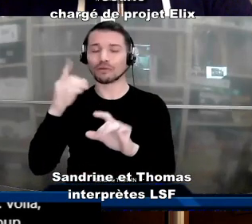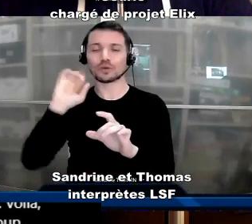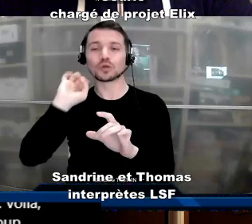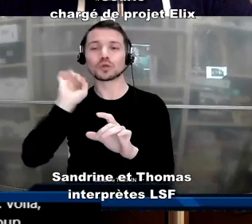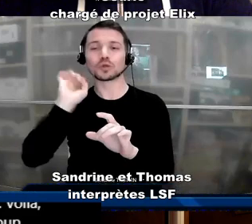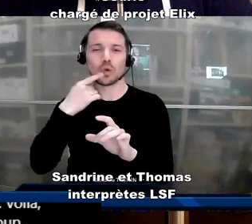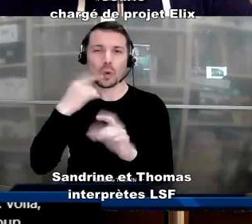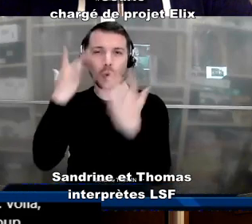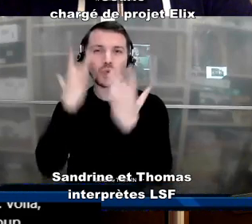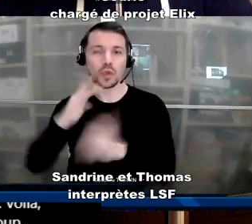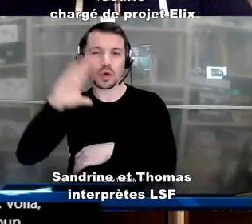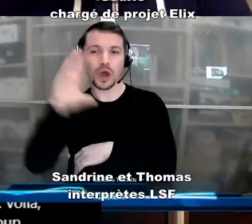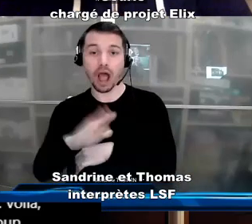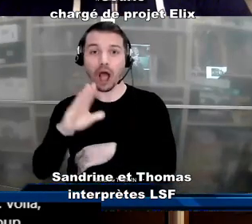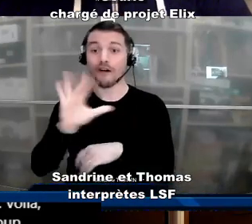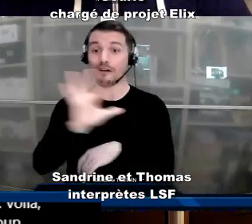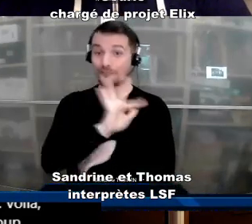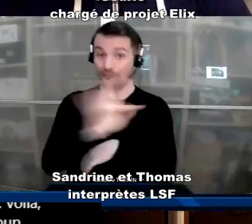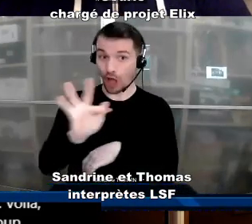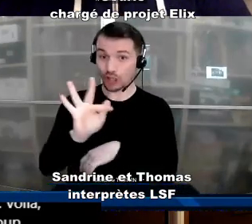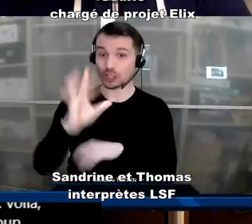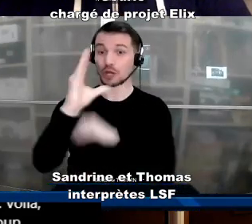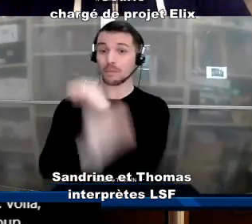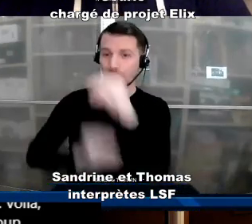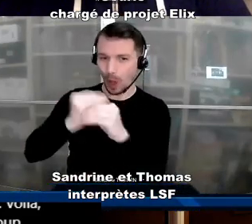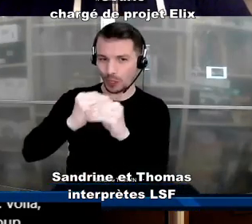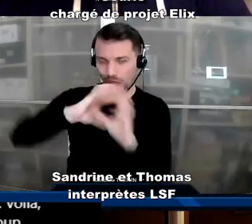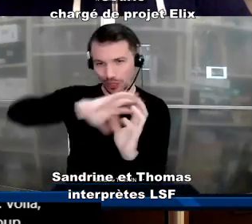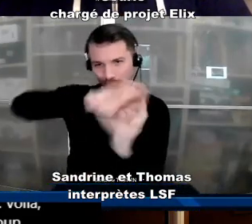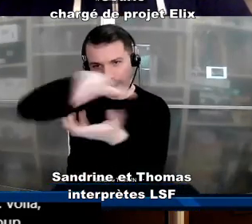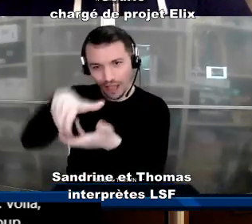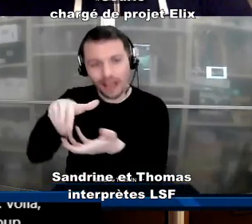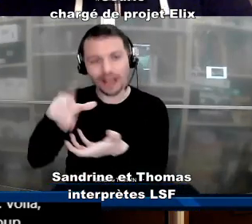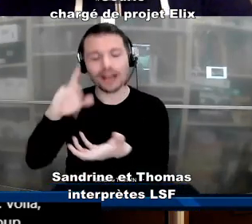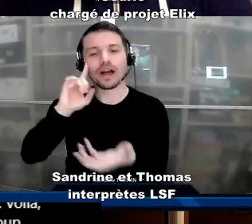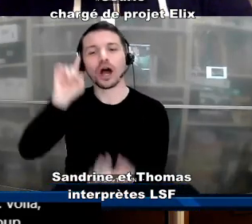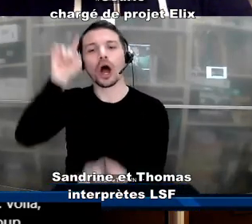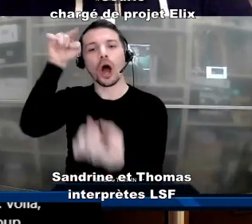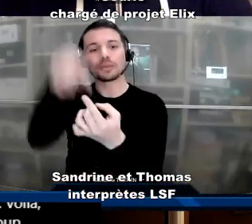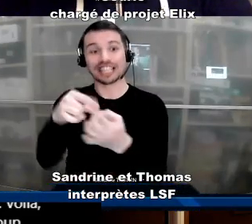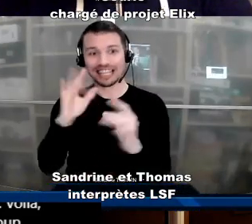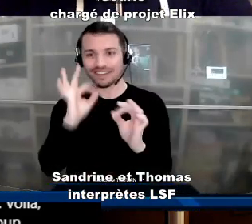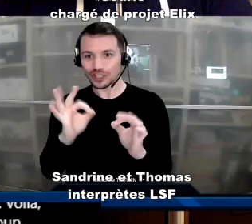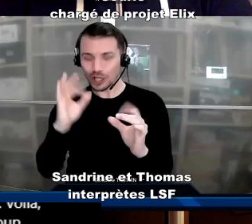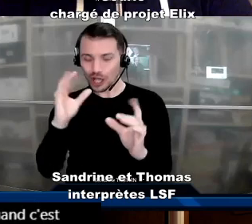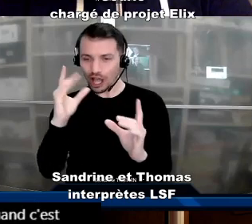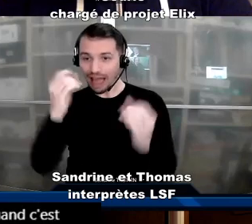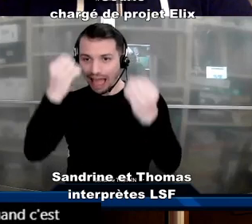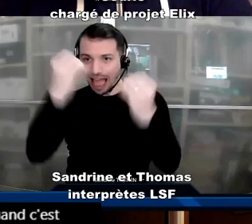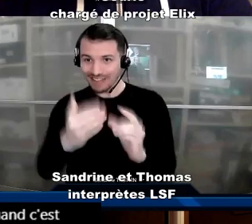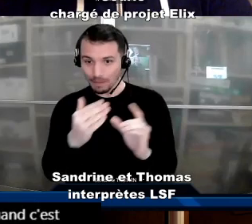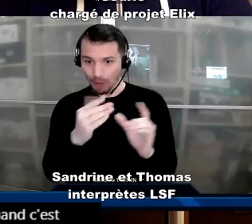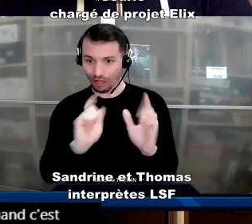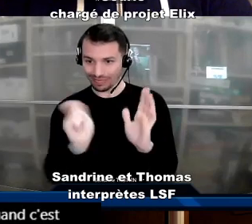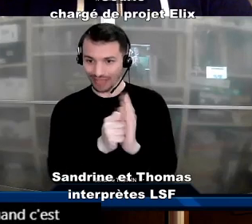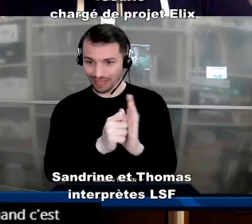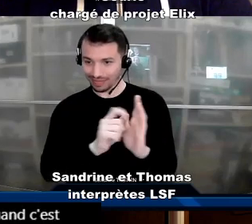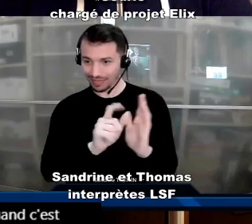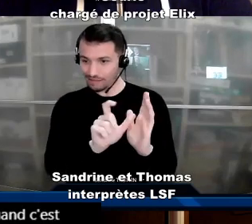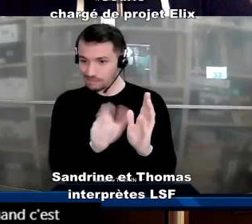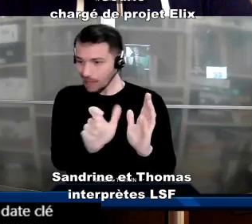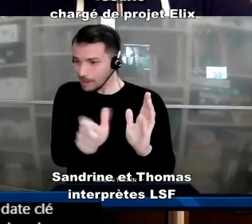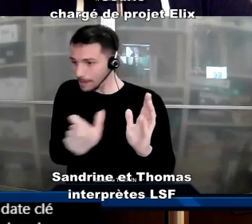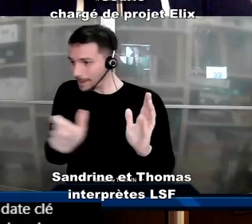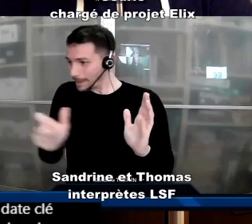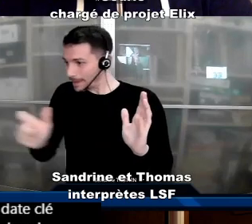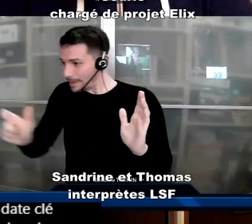c'est effectivement de replacer des événements dans le bon ordre chronologique. Ce jeu, on l'a fait pour